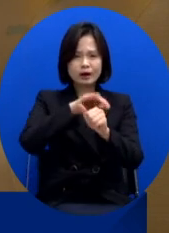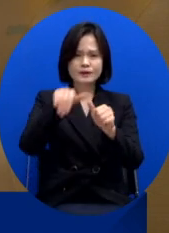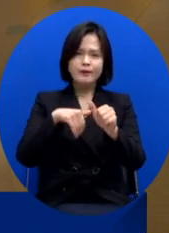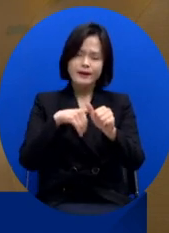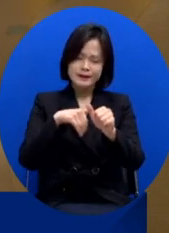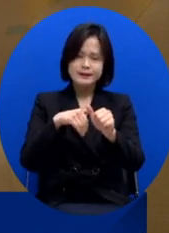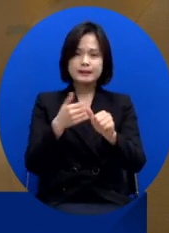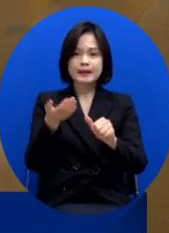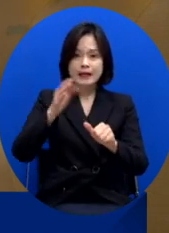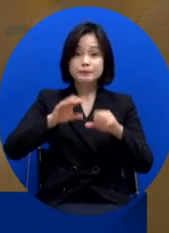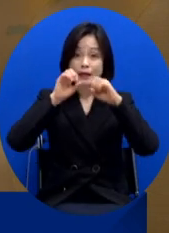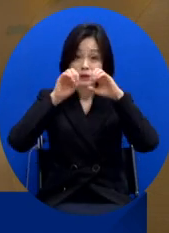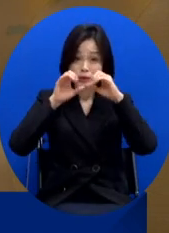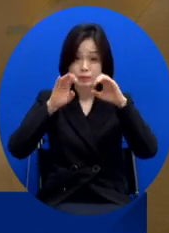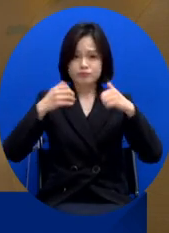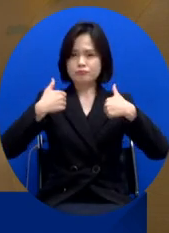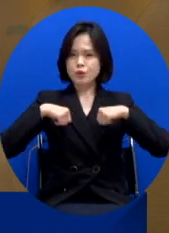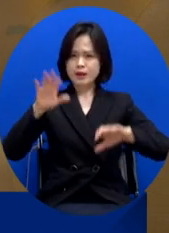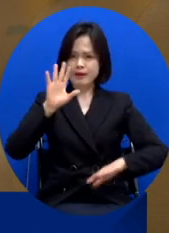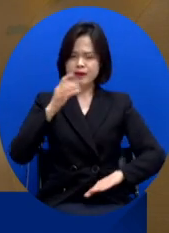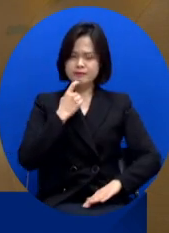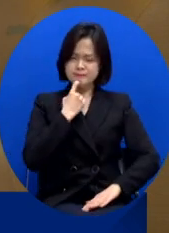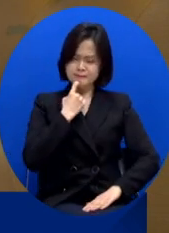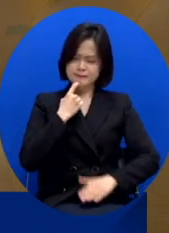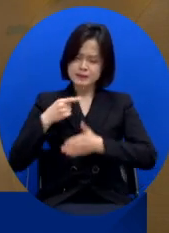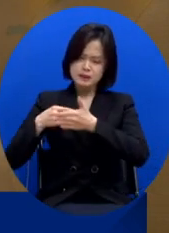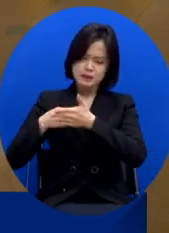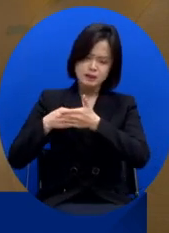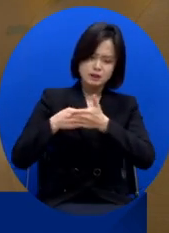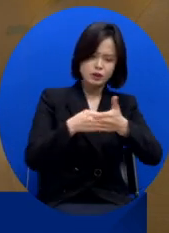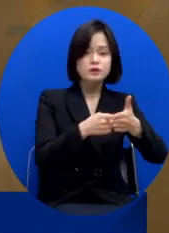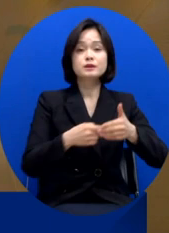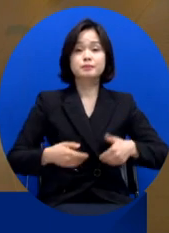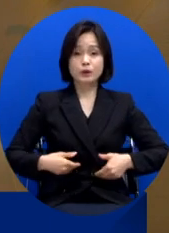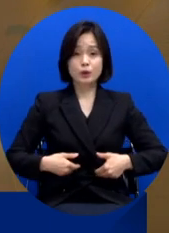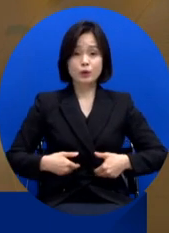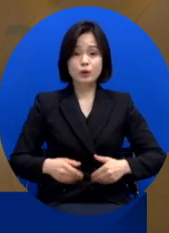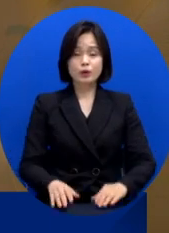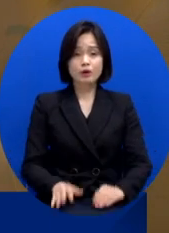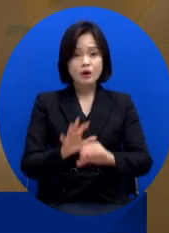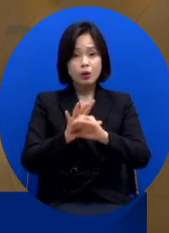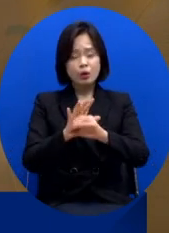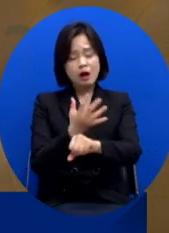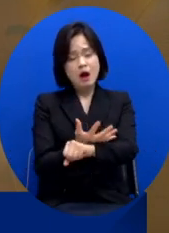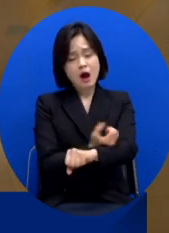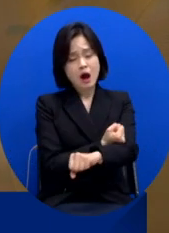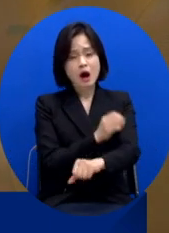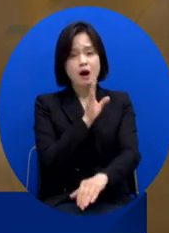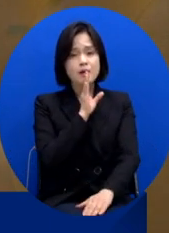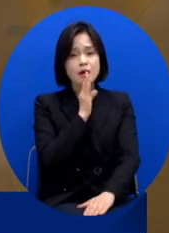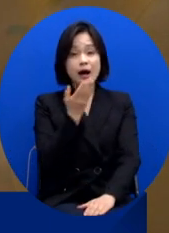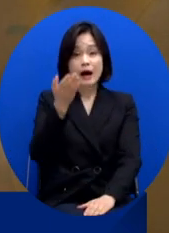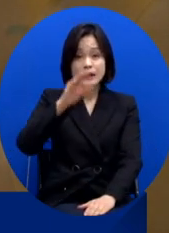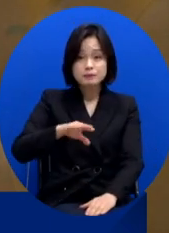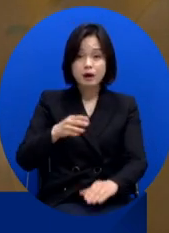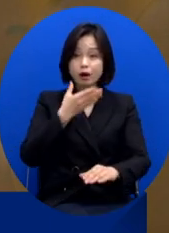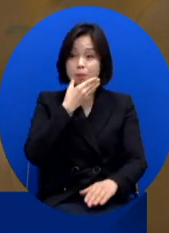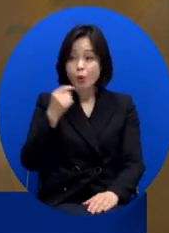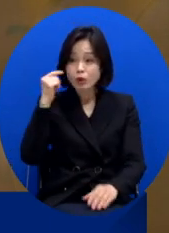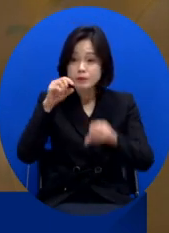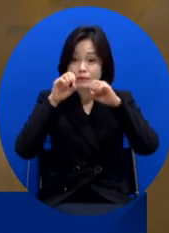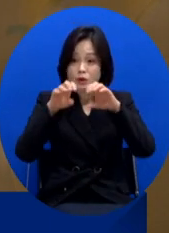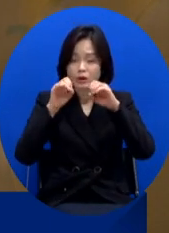진행돼야 되죠. 그래서 선교는 한마디로 전진이라는 건데 아무리 코로나가 난리를 쳐도 복음은 전해야 되고 또 복음 중에